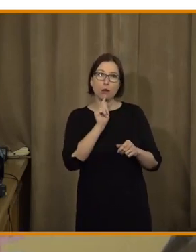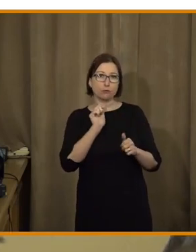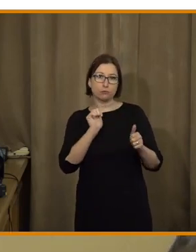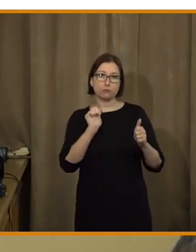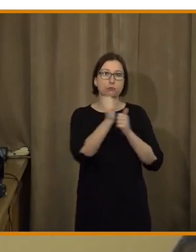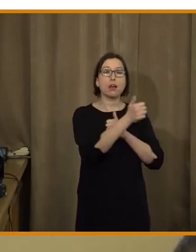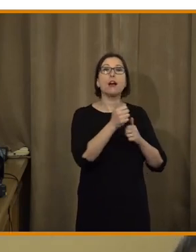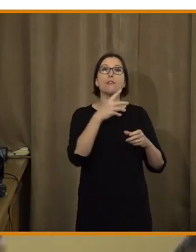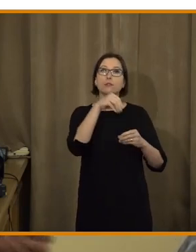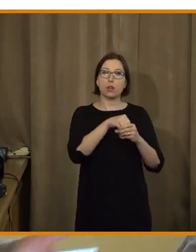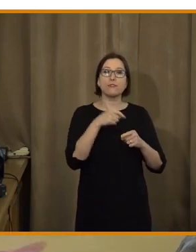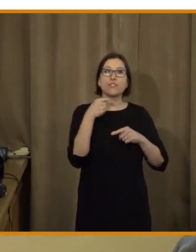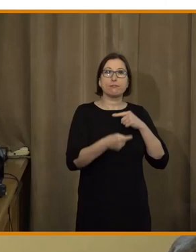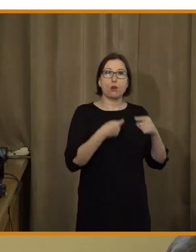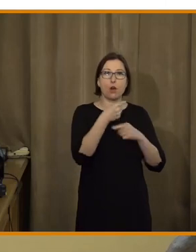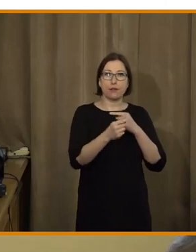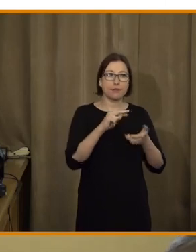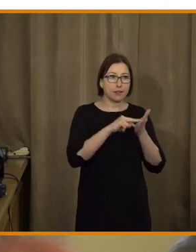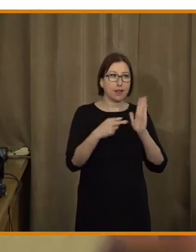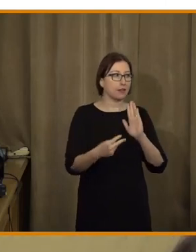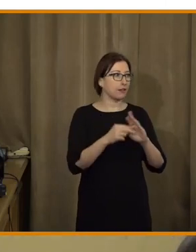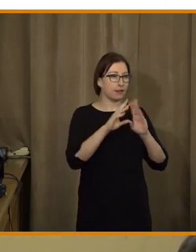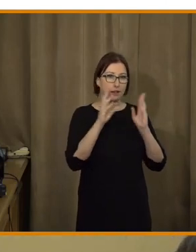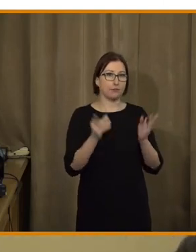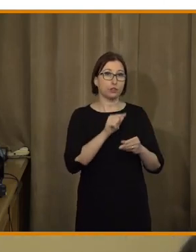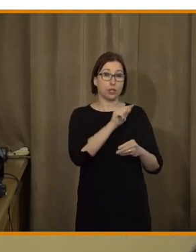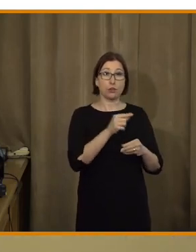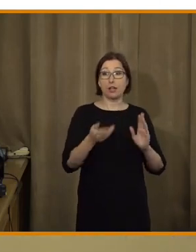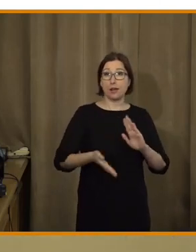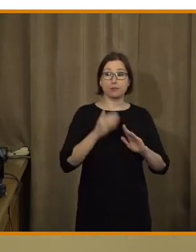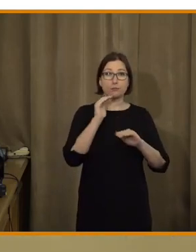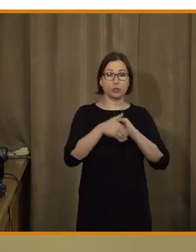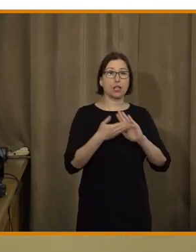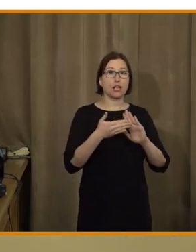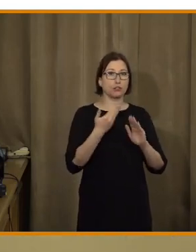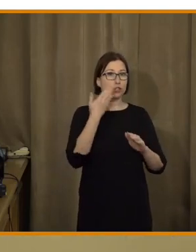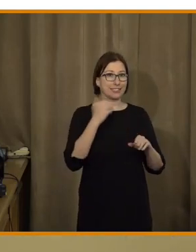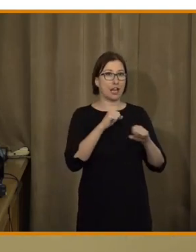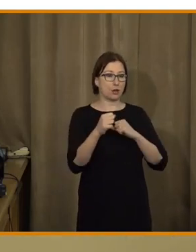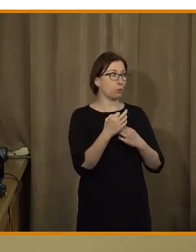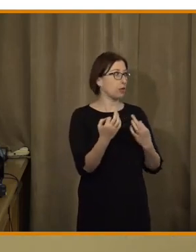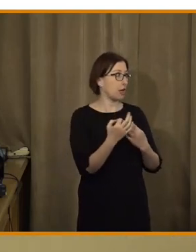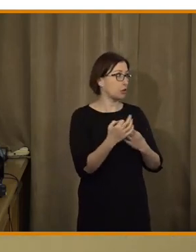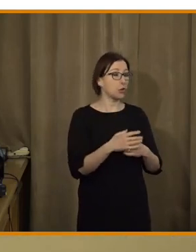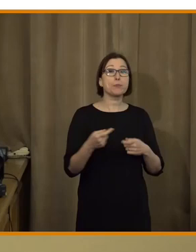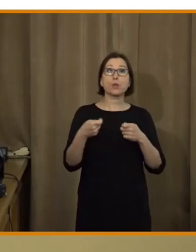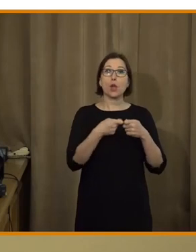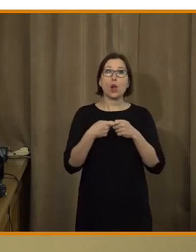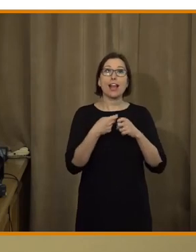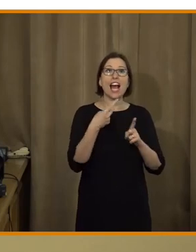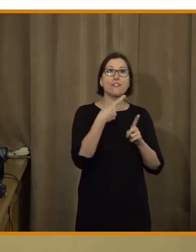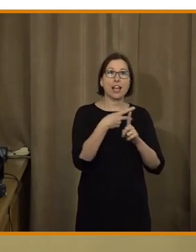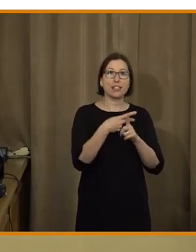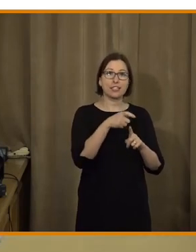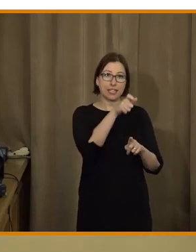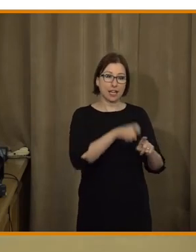na jiné vývojové úrovni, dovolte mi říct, než je třeba Česká republika. Kolega Tom Fredrik,